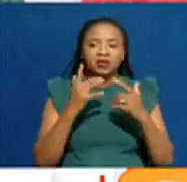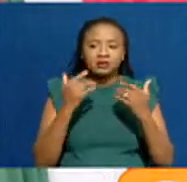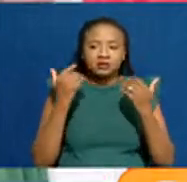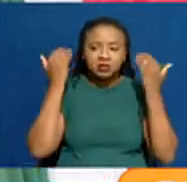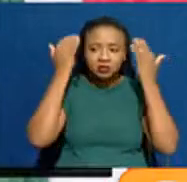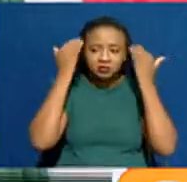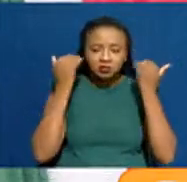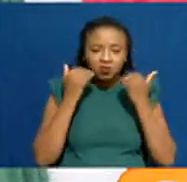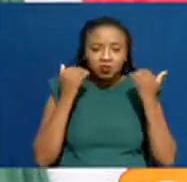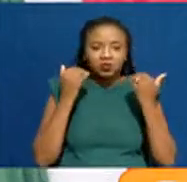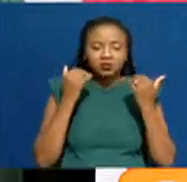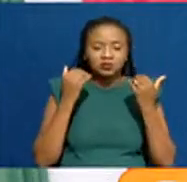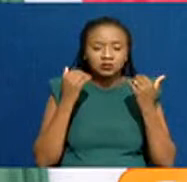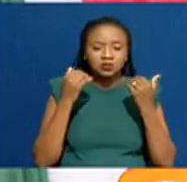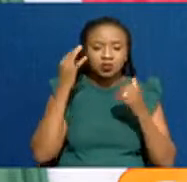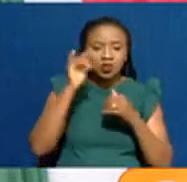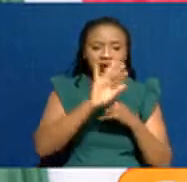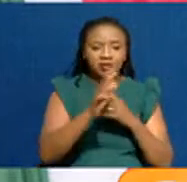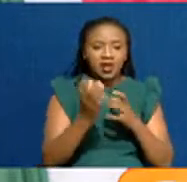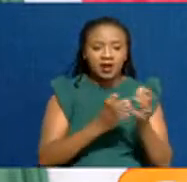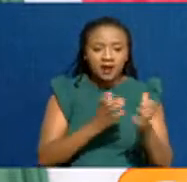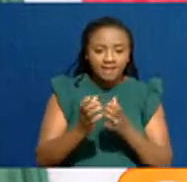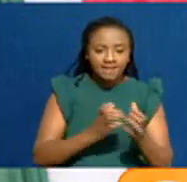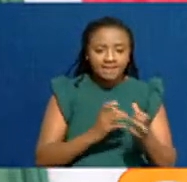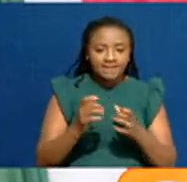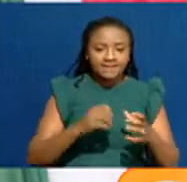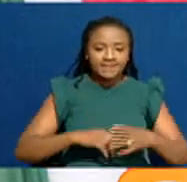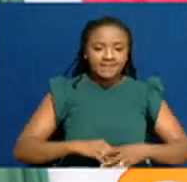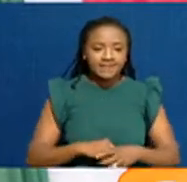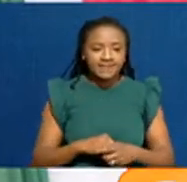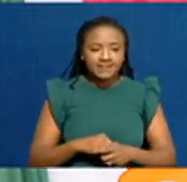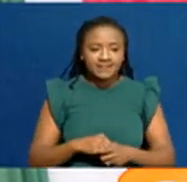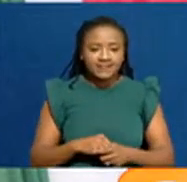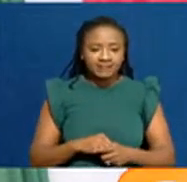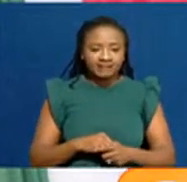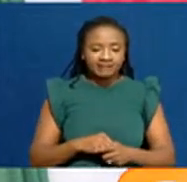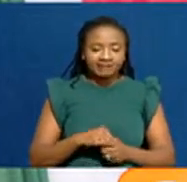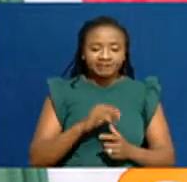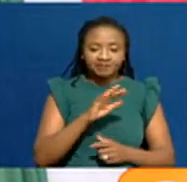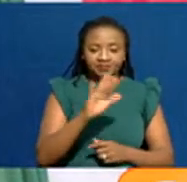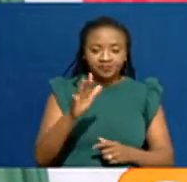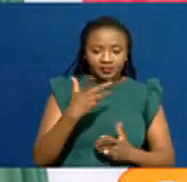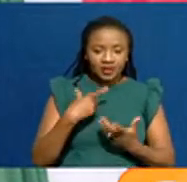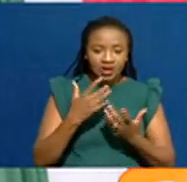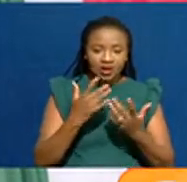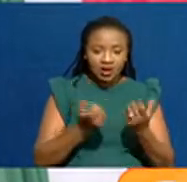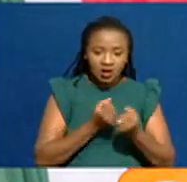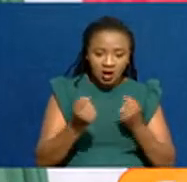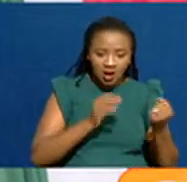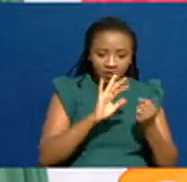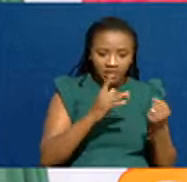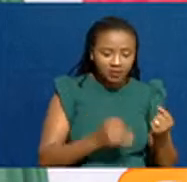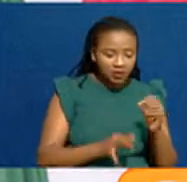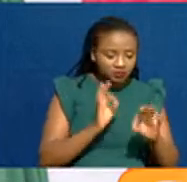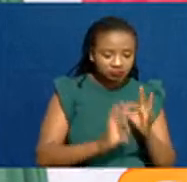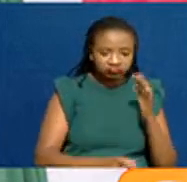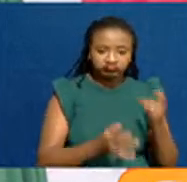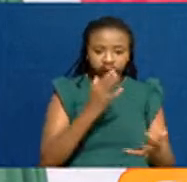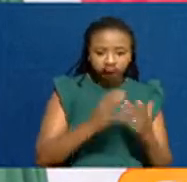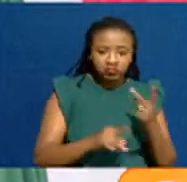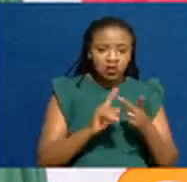biashara zao wakati wanapisha magari na nini ziliharibiwa, zikachomwa, wakaenda